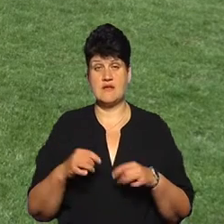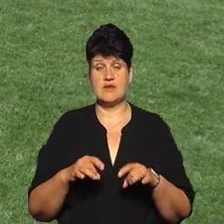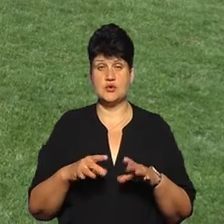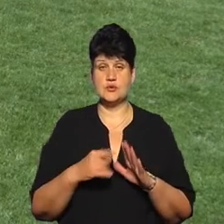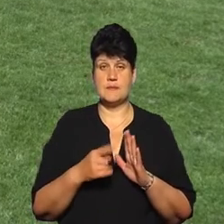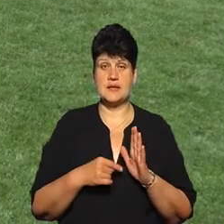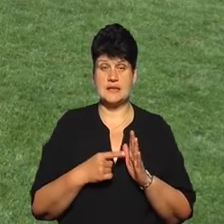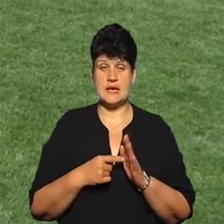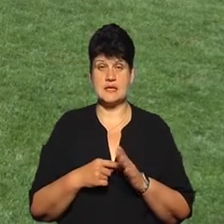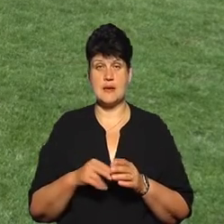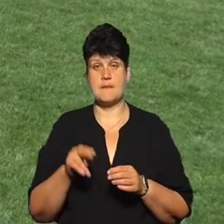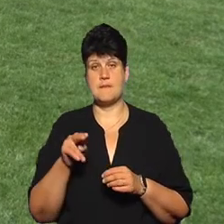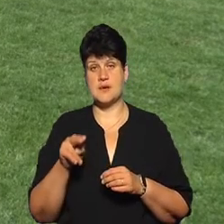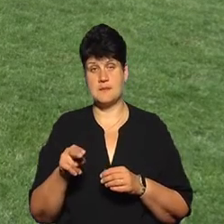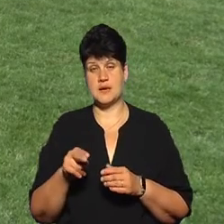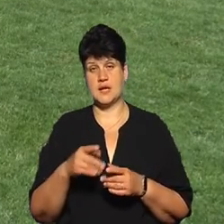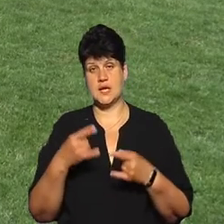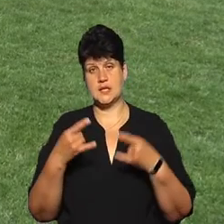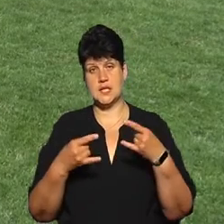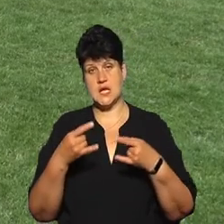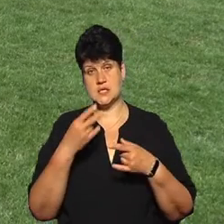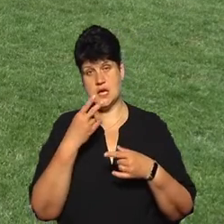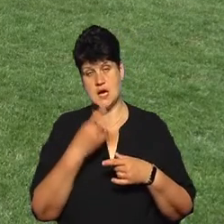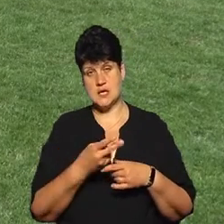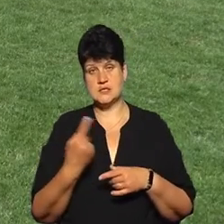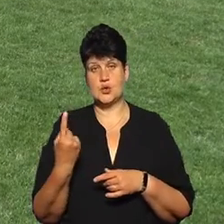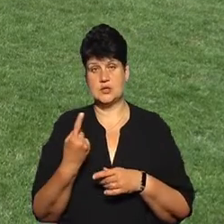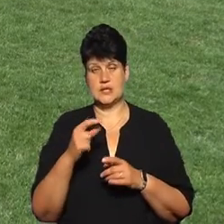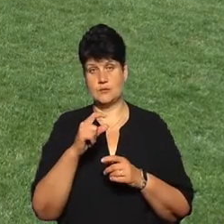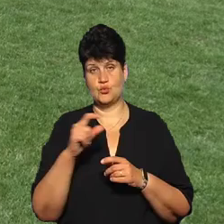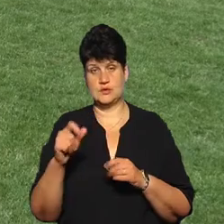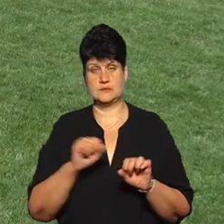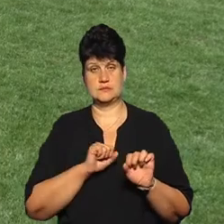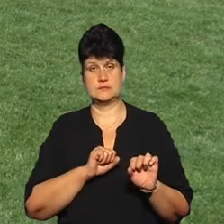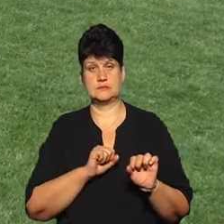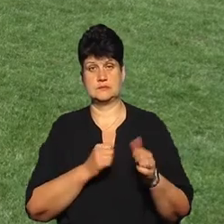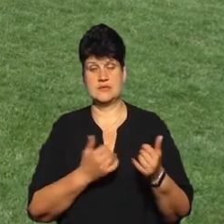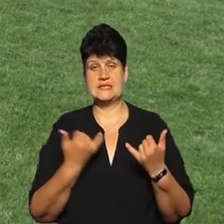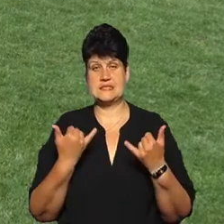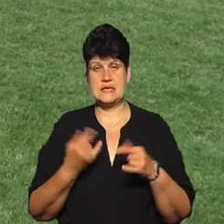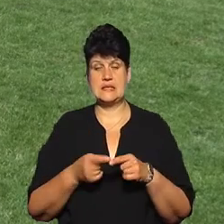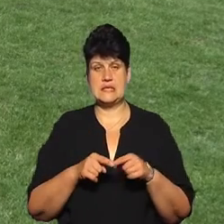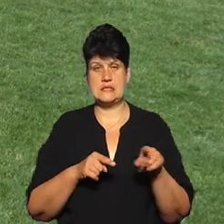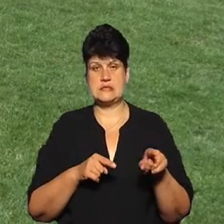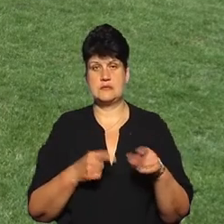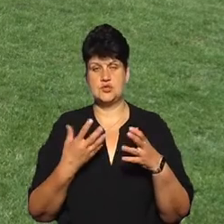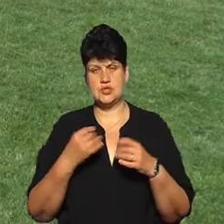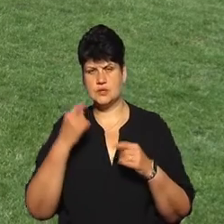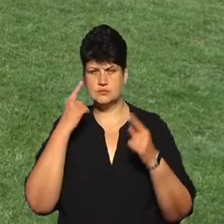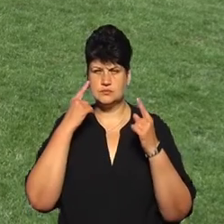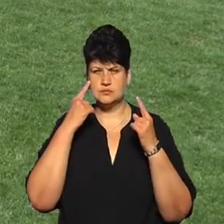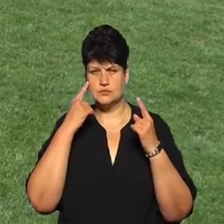прямих трансляцій, адже це теж такий один з пунктів безпеки. І зараз над цим ще думають, і я думаю,